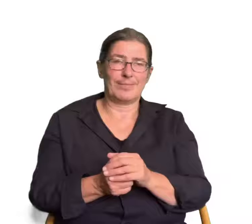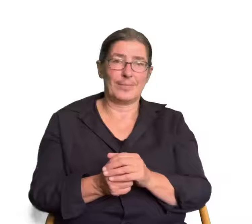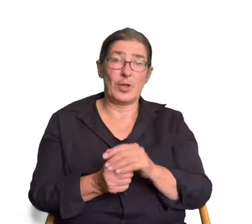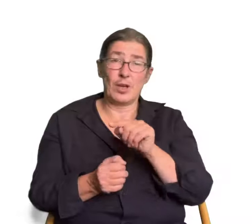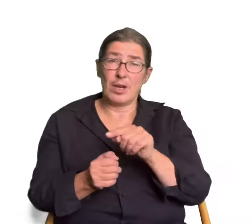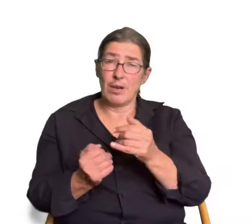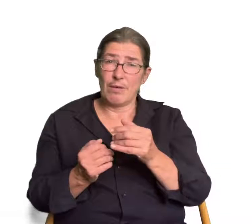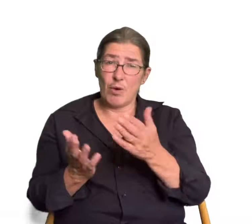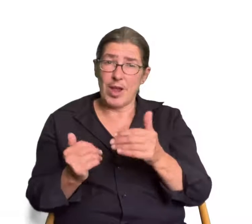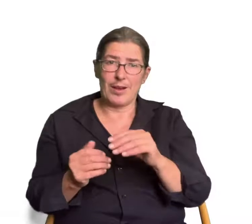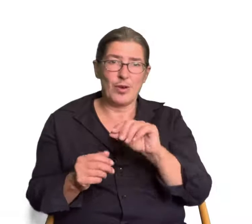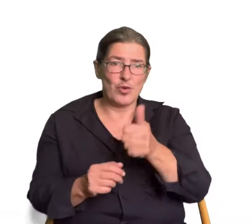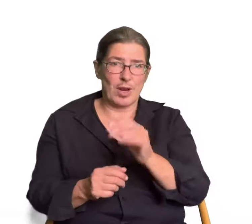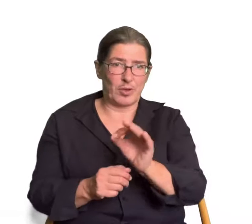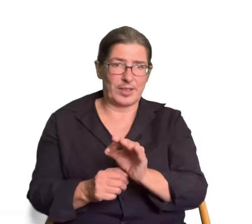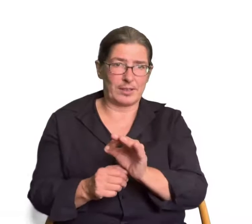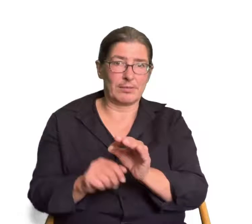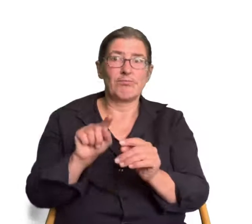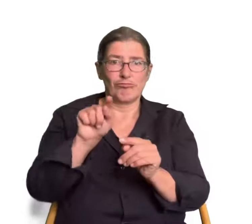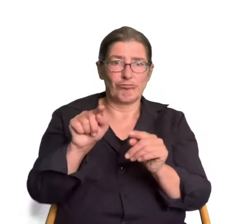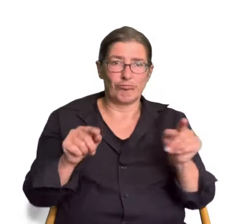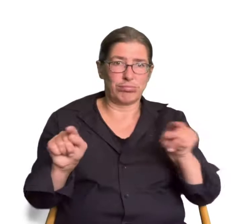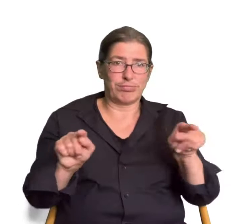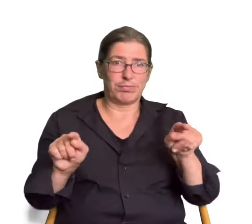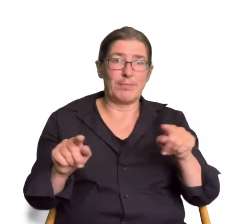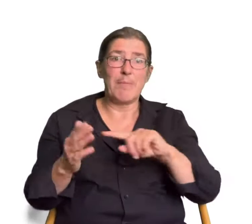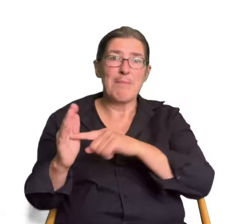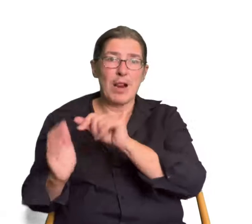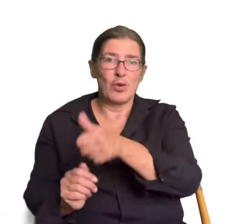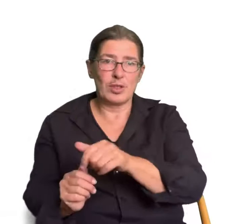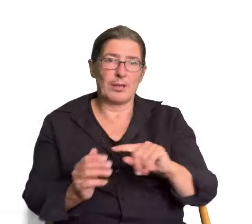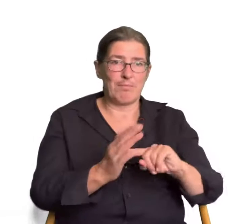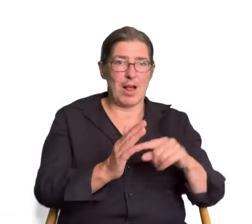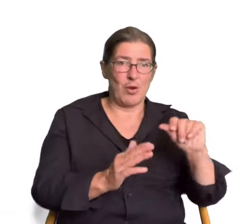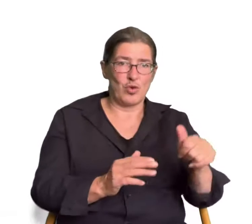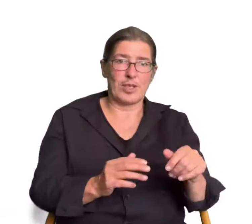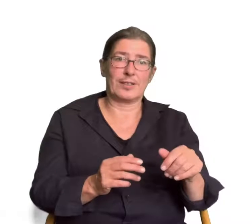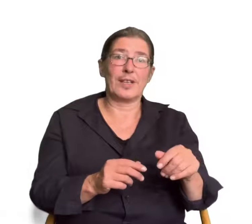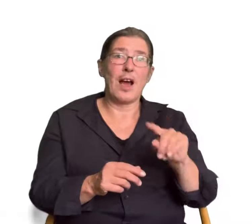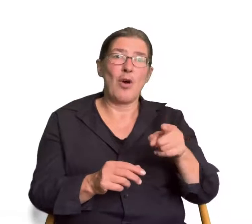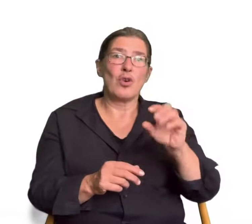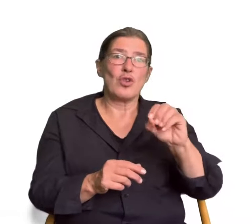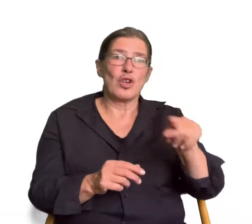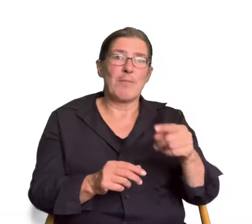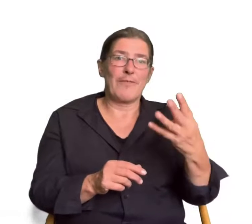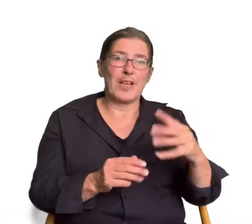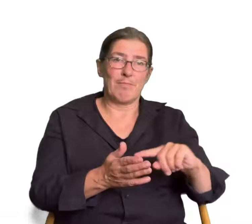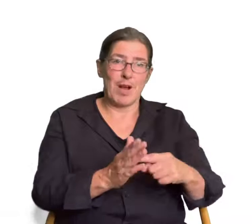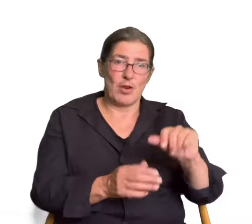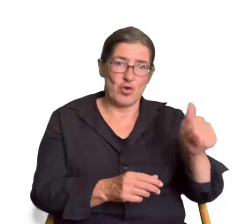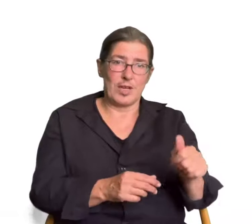Und ich komme auf die 100%. Indem ich mit 100 auf beiden Seiten mal nehme, also auch 0,4 mal